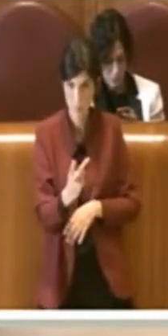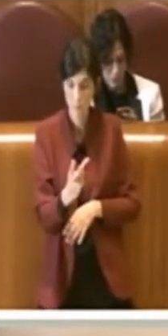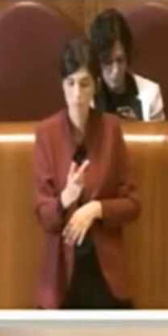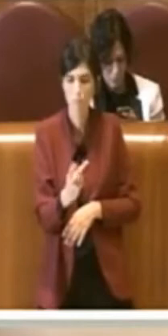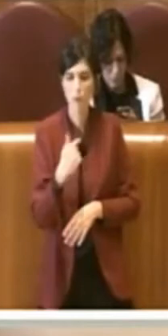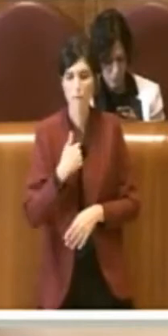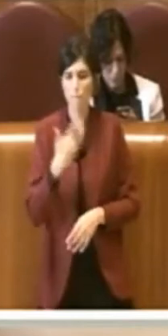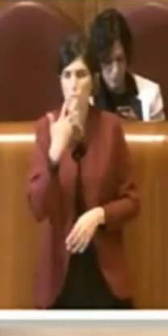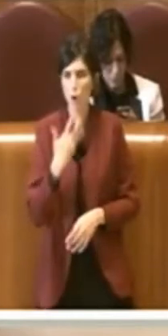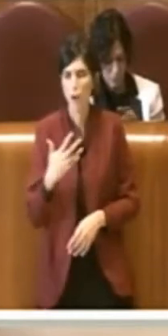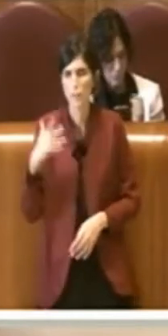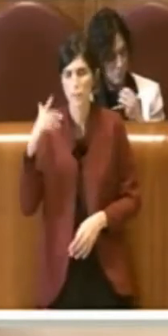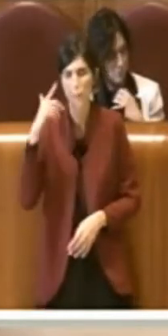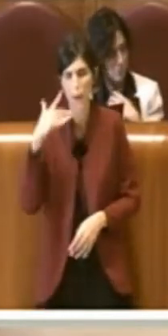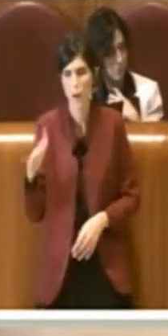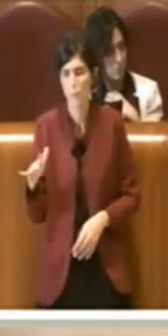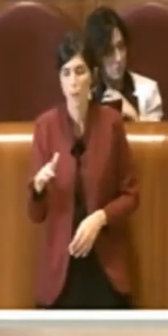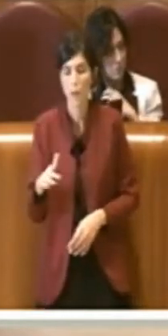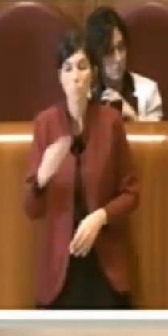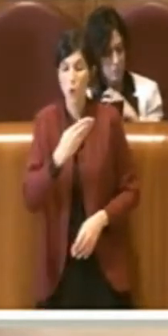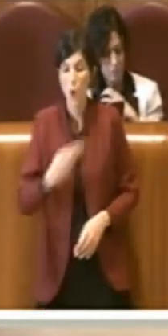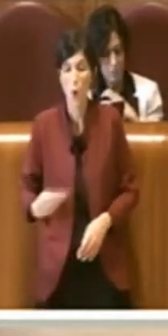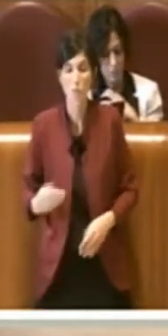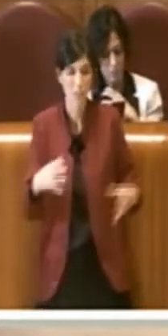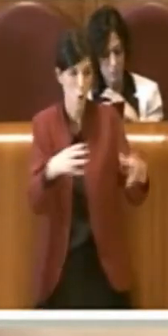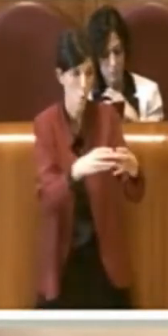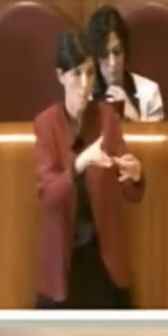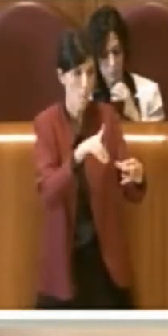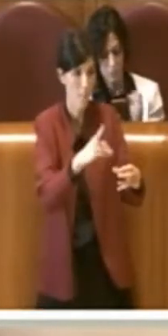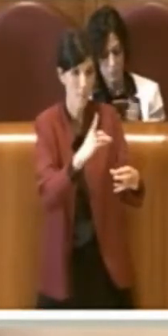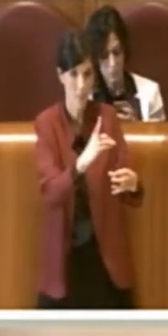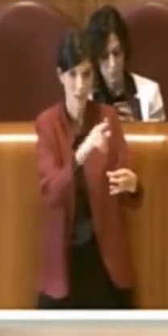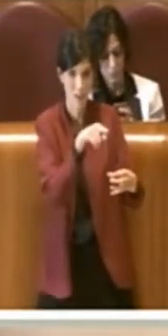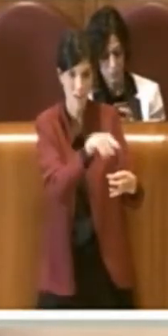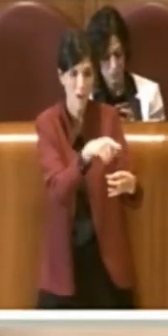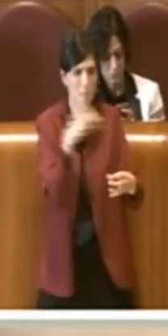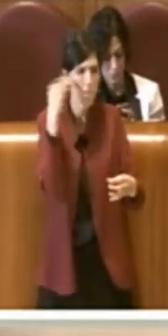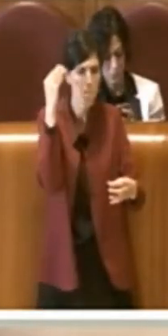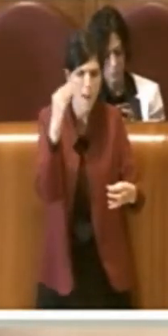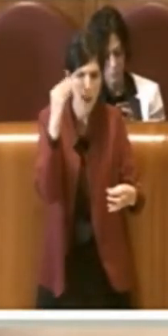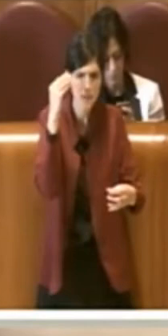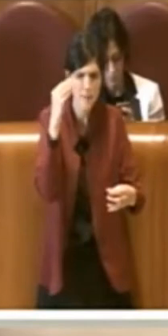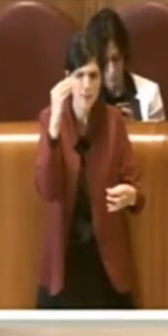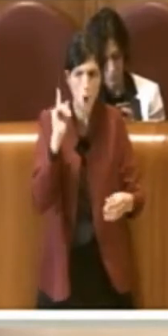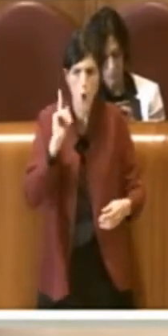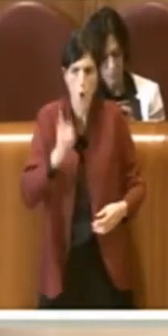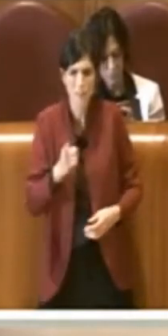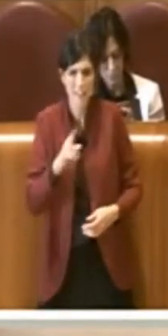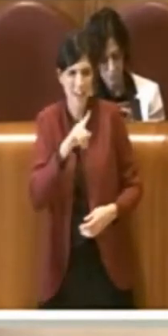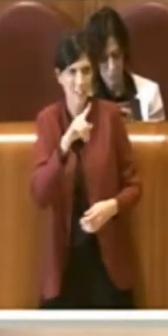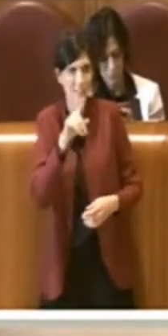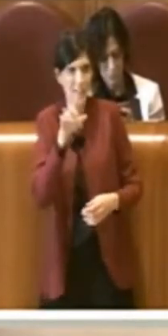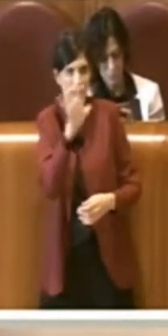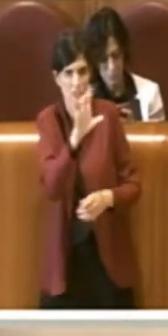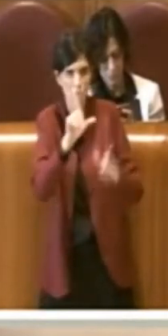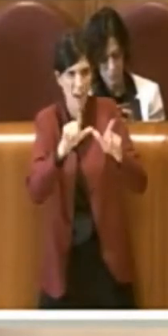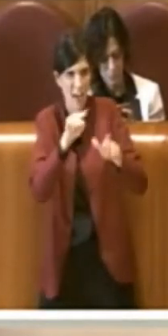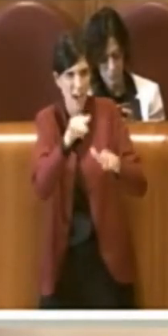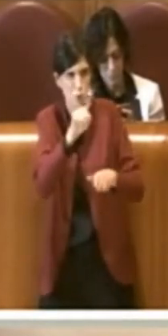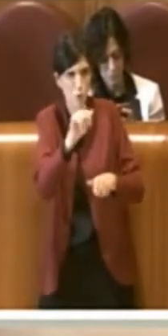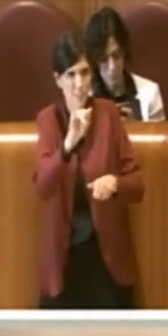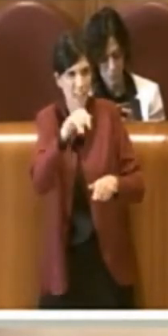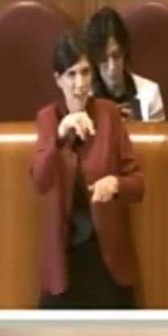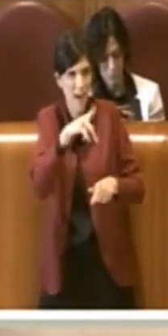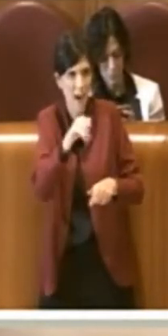Io vorrei sapere, ma i consiglieri del PD cosa pensano dell'ordinanza di Zingaretti? Ma